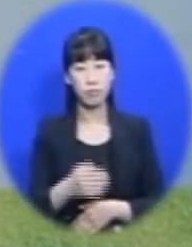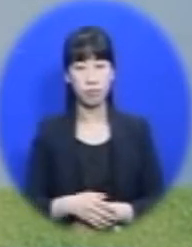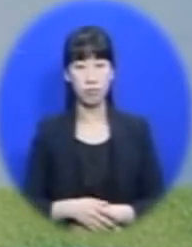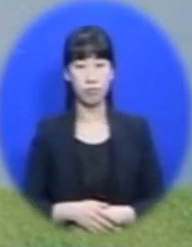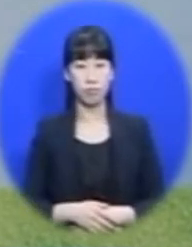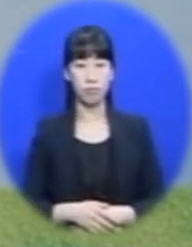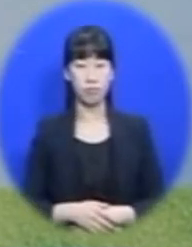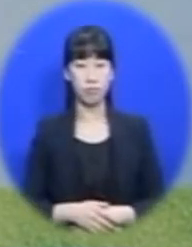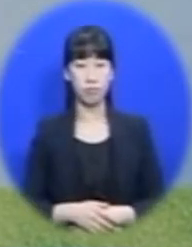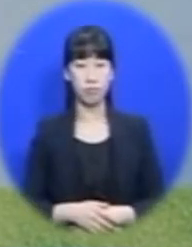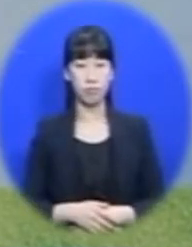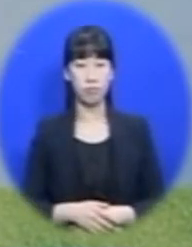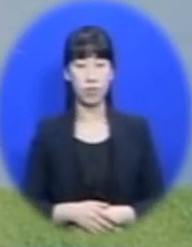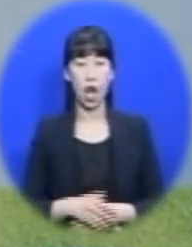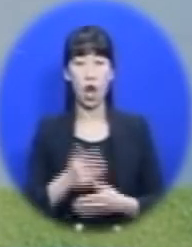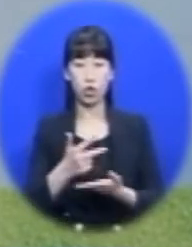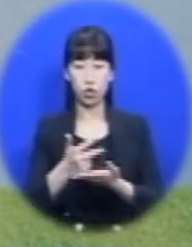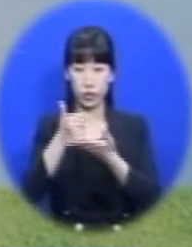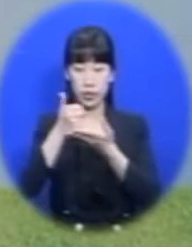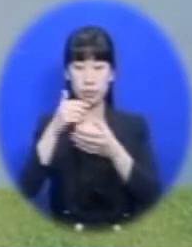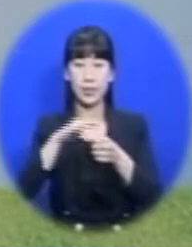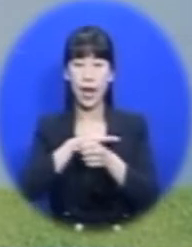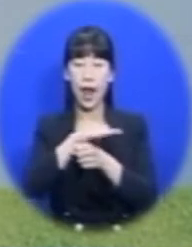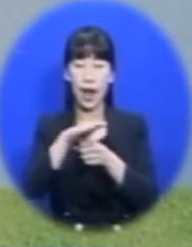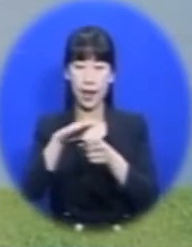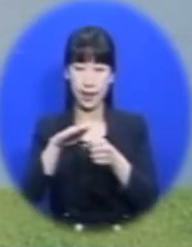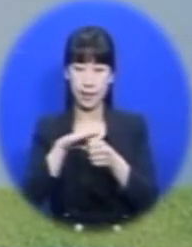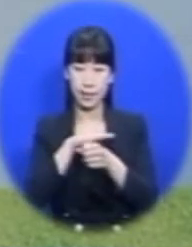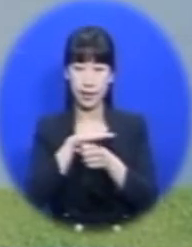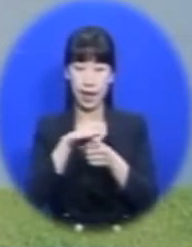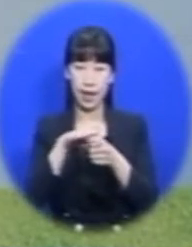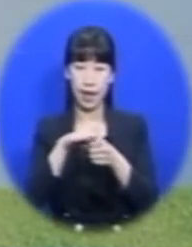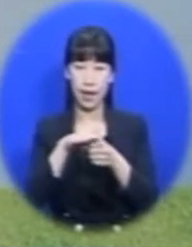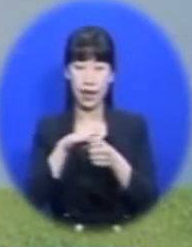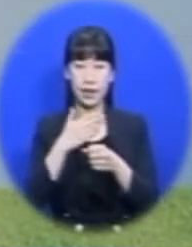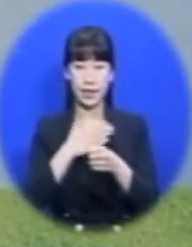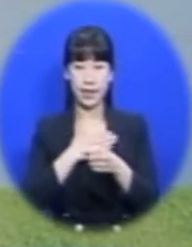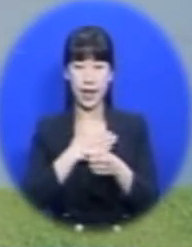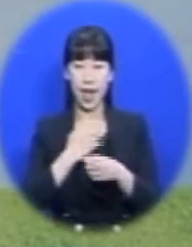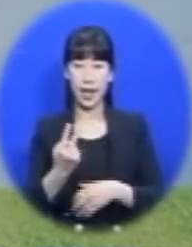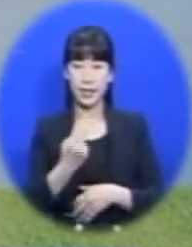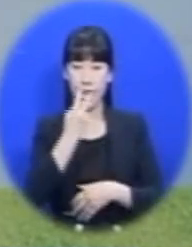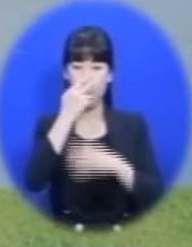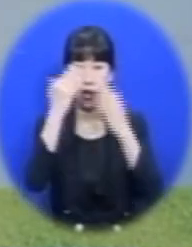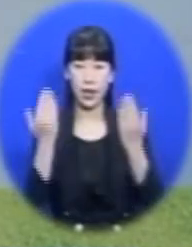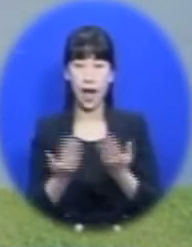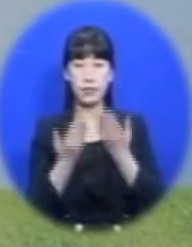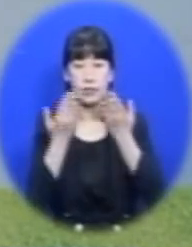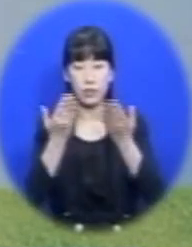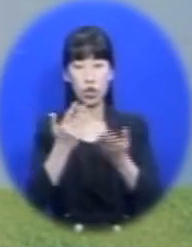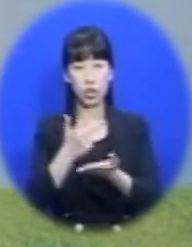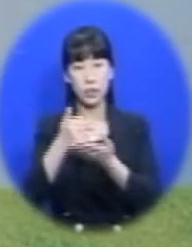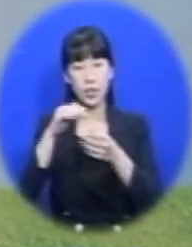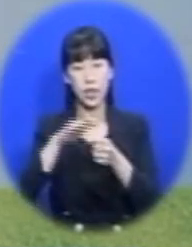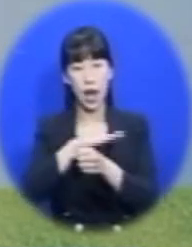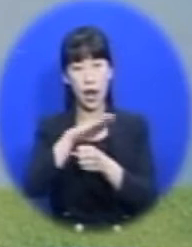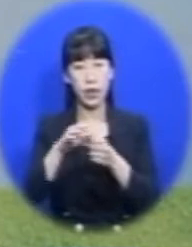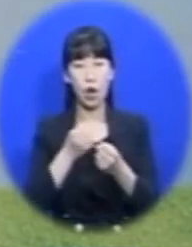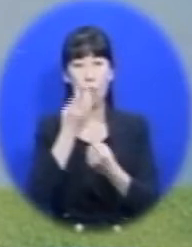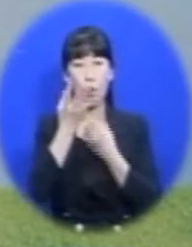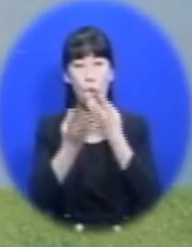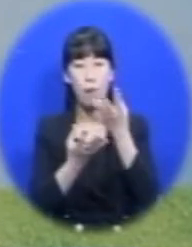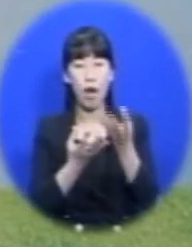어떻게 하면 주님을 사랑한다, 내 목숨을 다하여 주님을 사랑한다고 이런 고백을 나도 한번 할